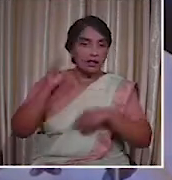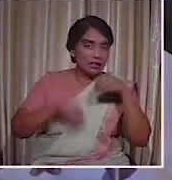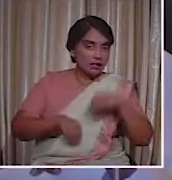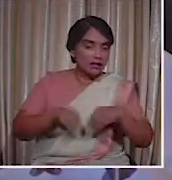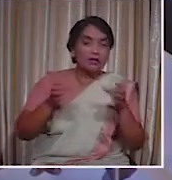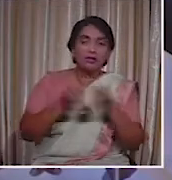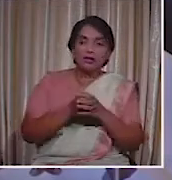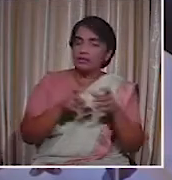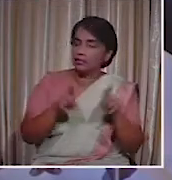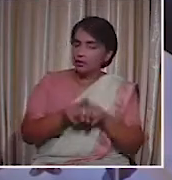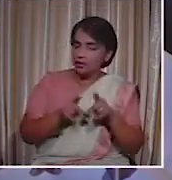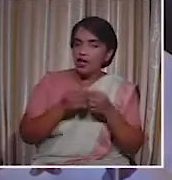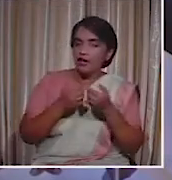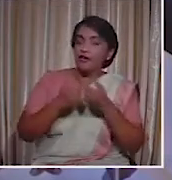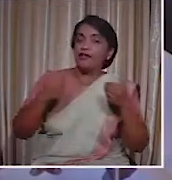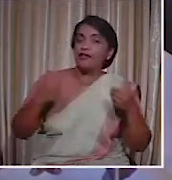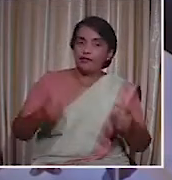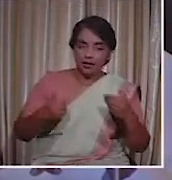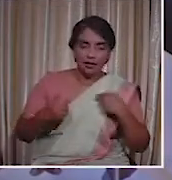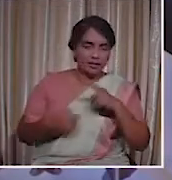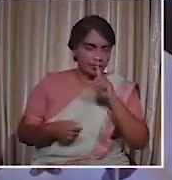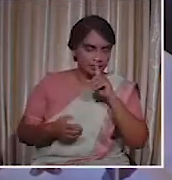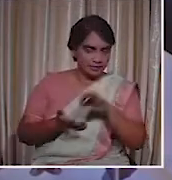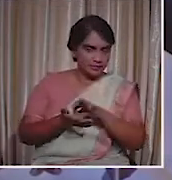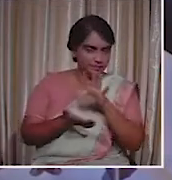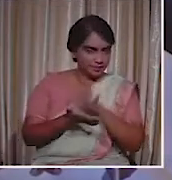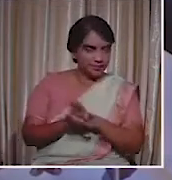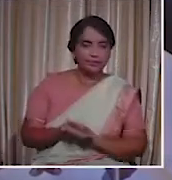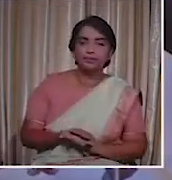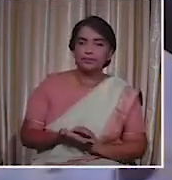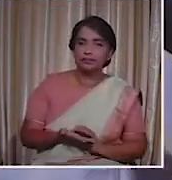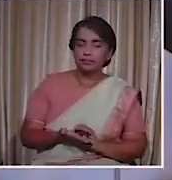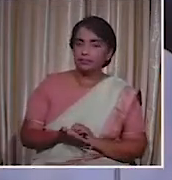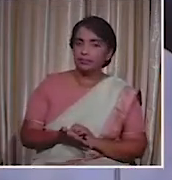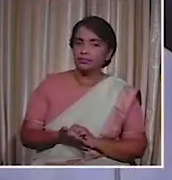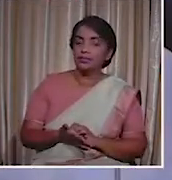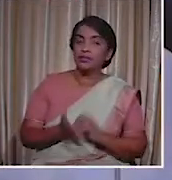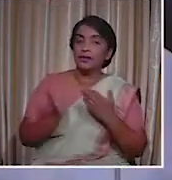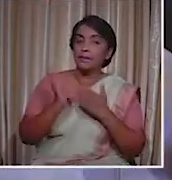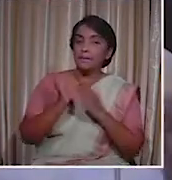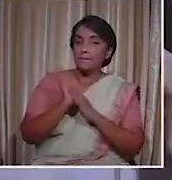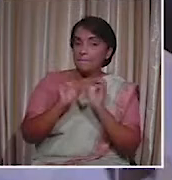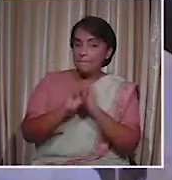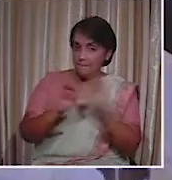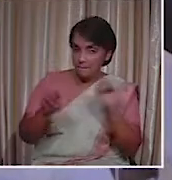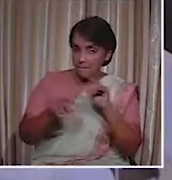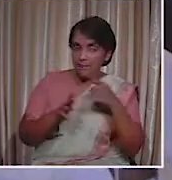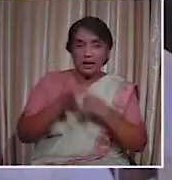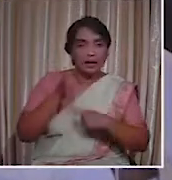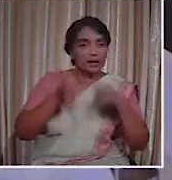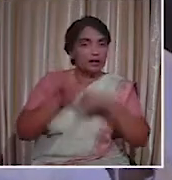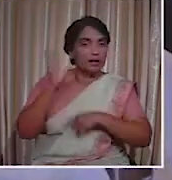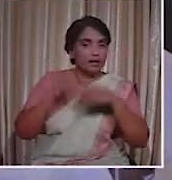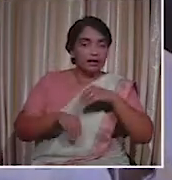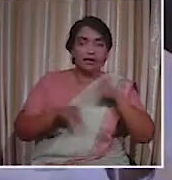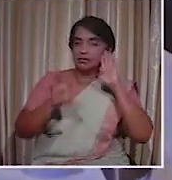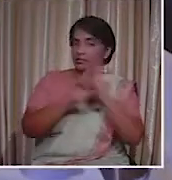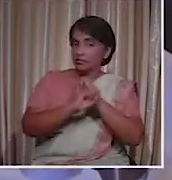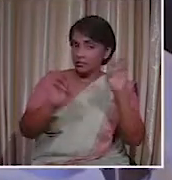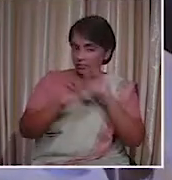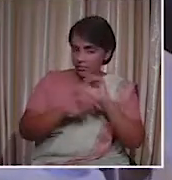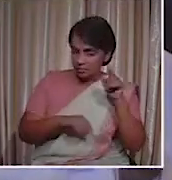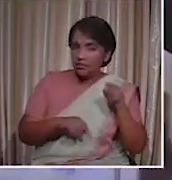වශයෙන් වෙන් කිරීමද යෝජනා කර තිබෙනවා. විද්‍යුත් මාධ්‍ය තුලින් දේශපාලන ප්‍රචාරක කටයුතු සිදු